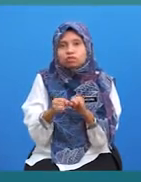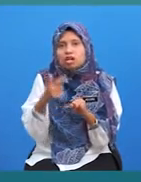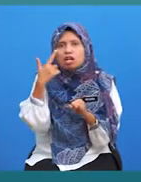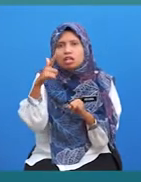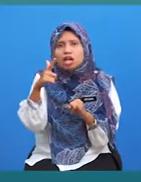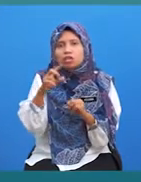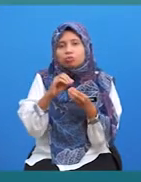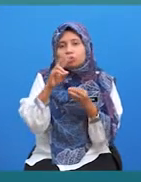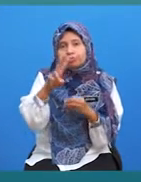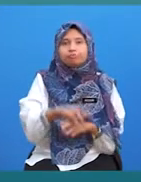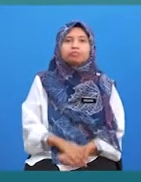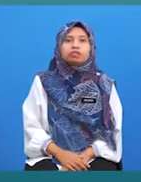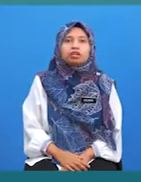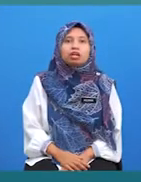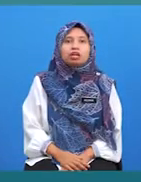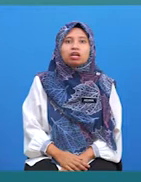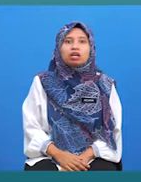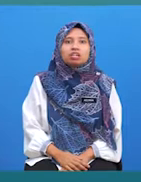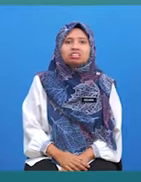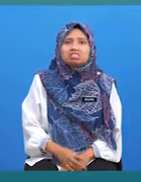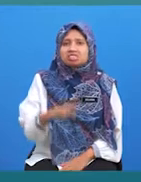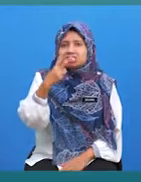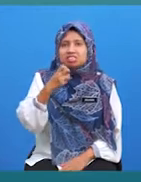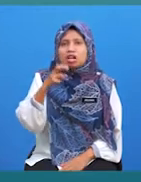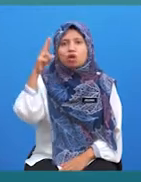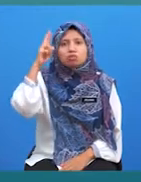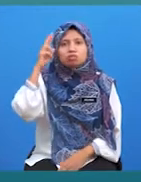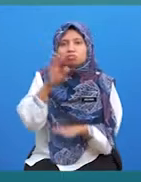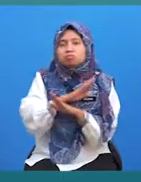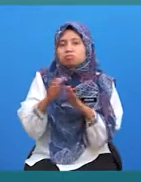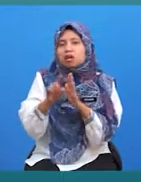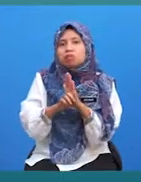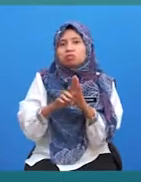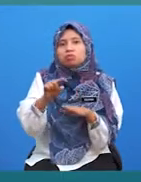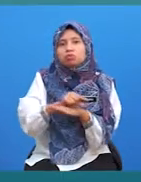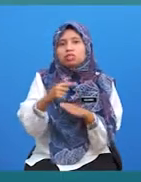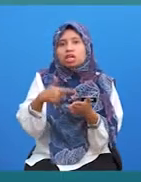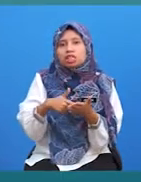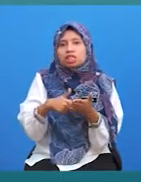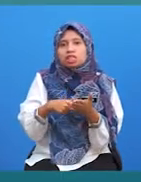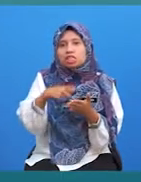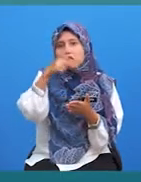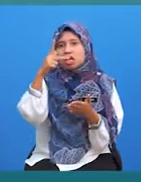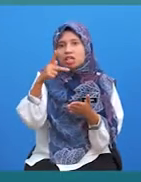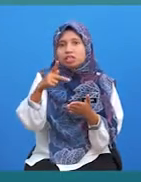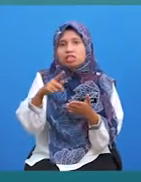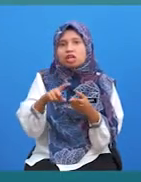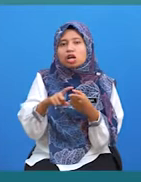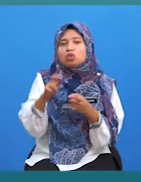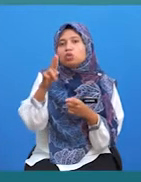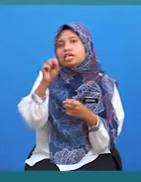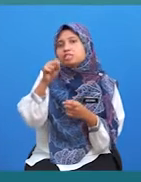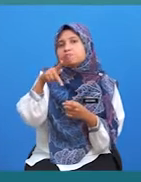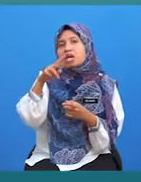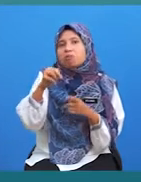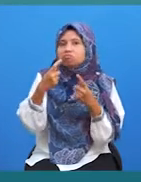kedua. Kesalahan Ruslan tidak berguna lagi kerana keputusan SPM telah pun